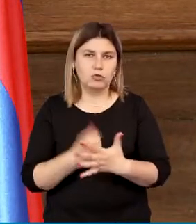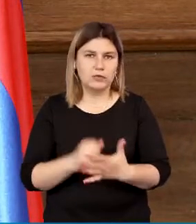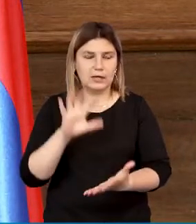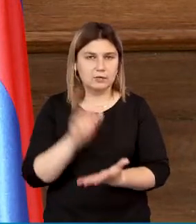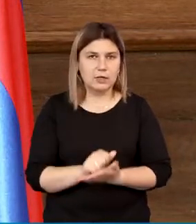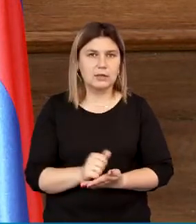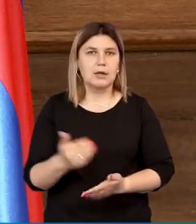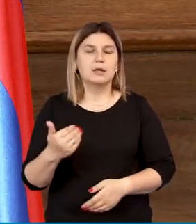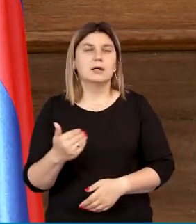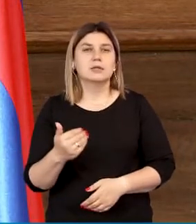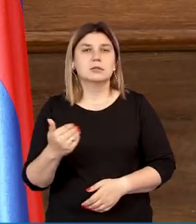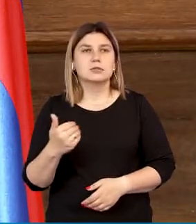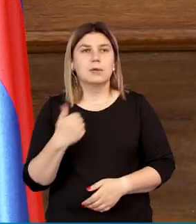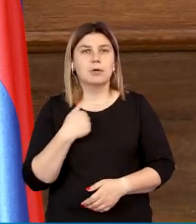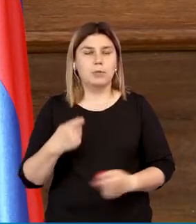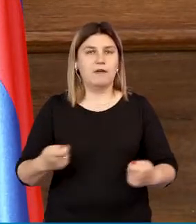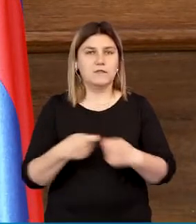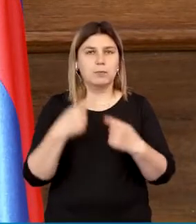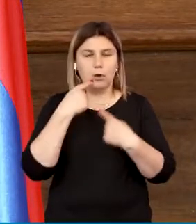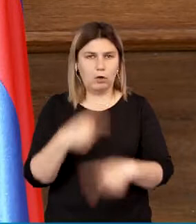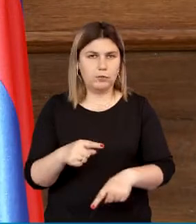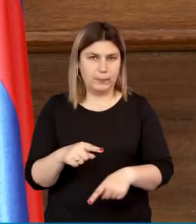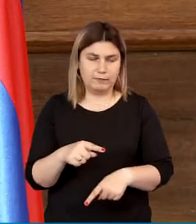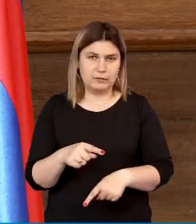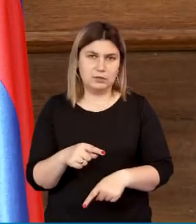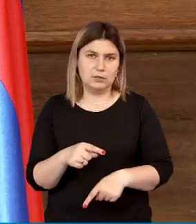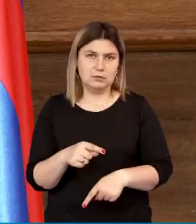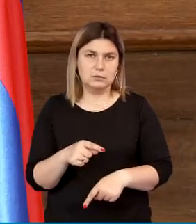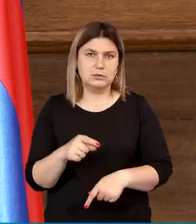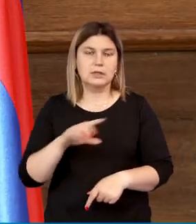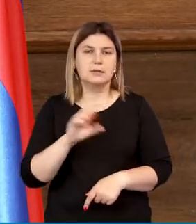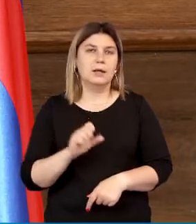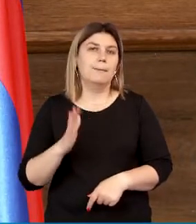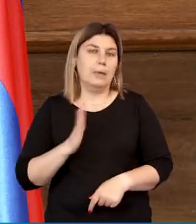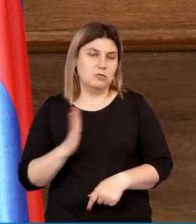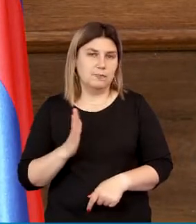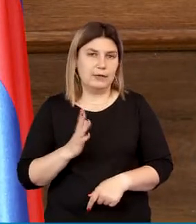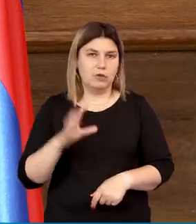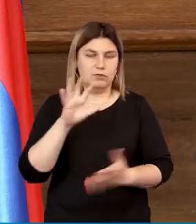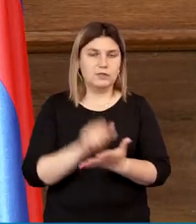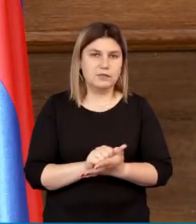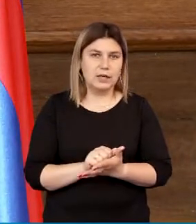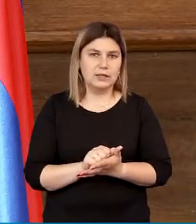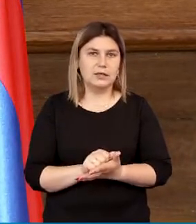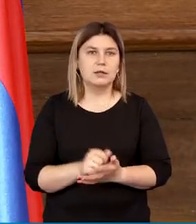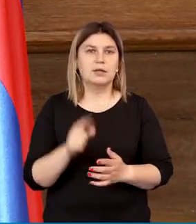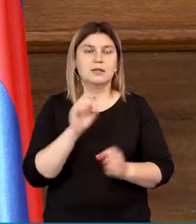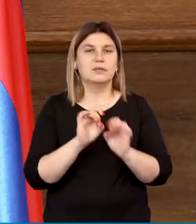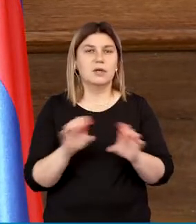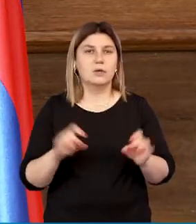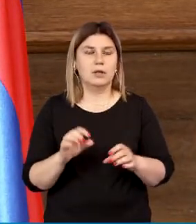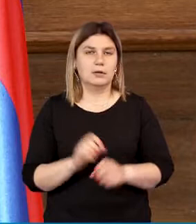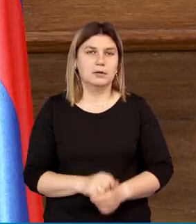mieli i ponosili wspólną odpowiedzialność za bezpieczeństwo tych zajęć, związane oczywiście z zagrożeniem